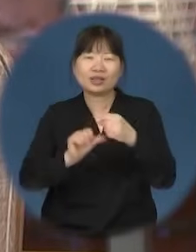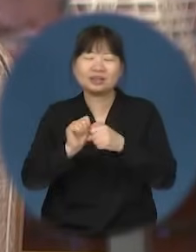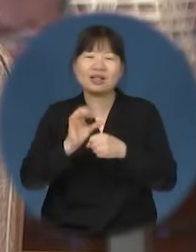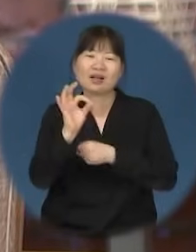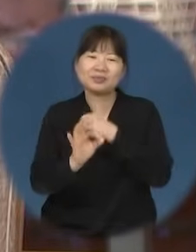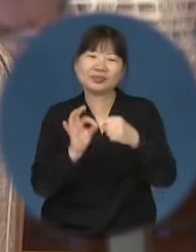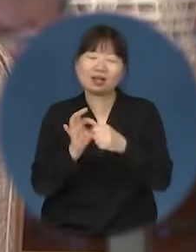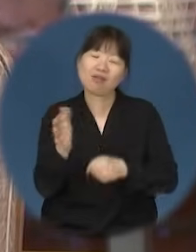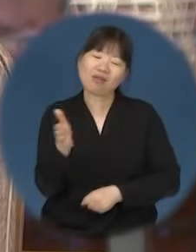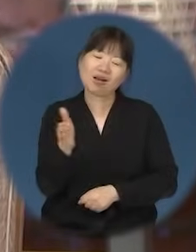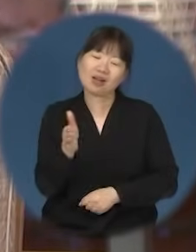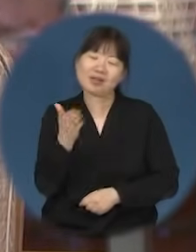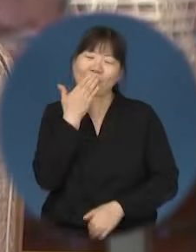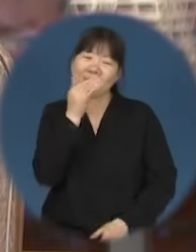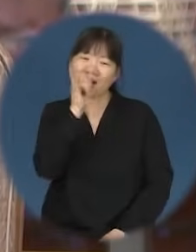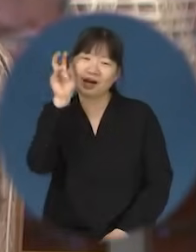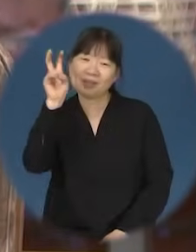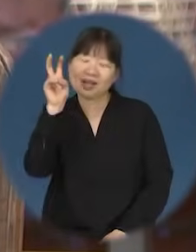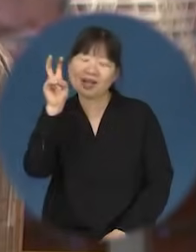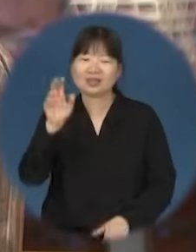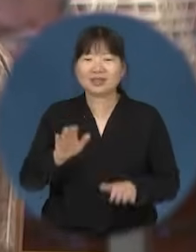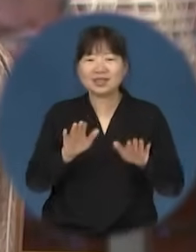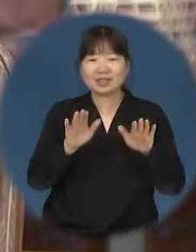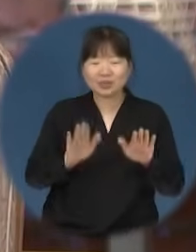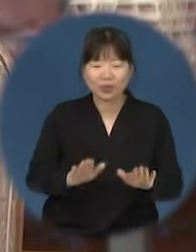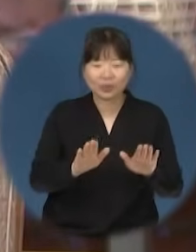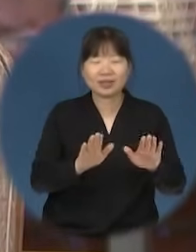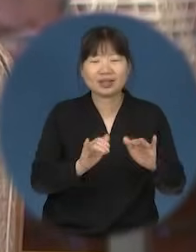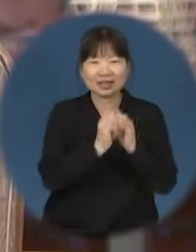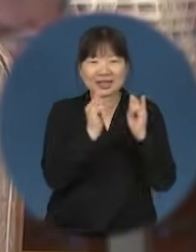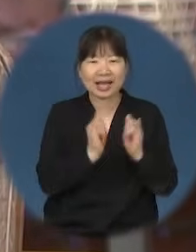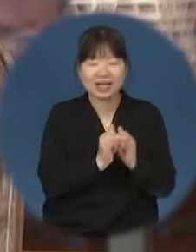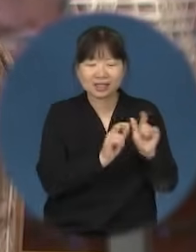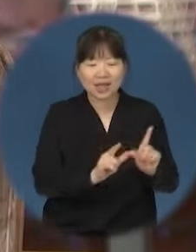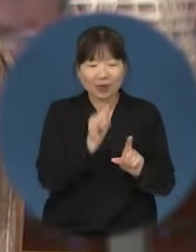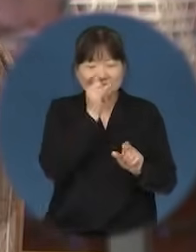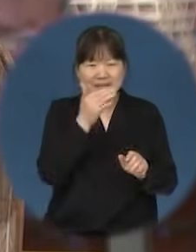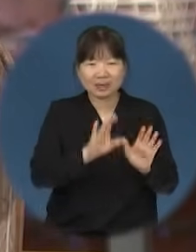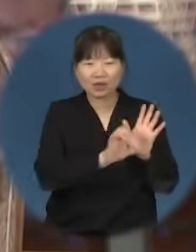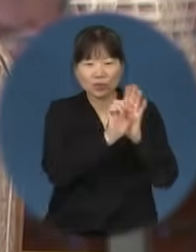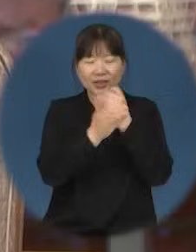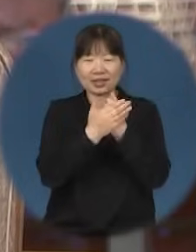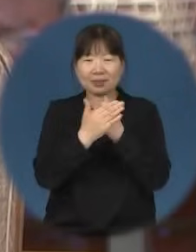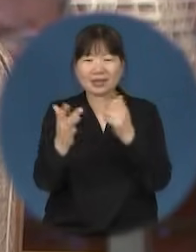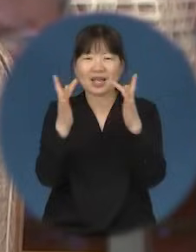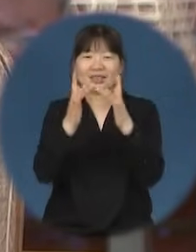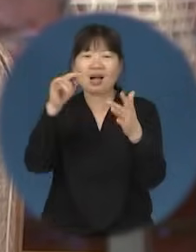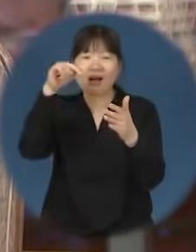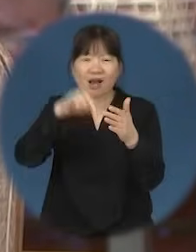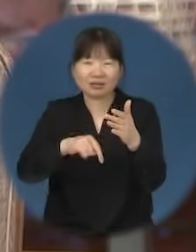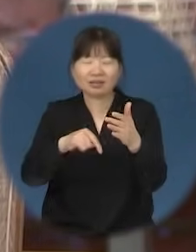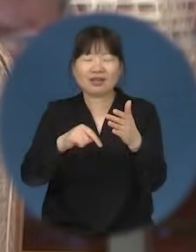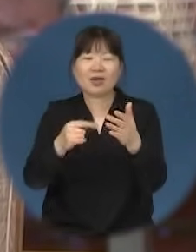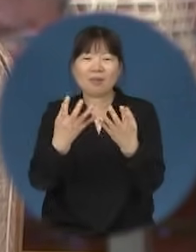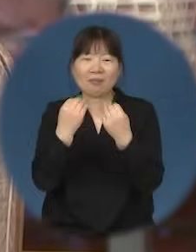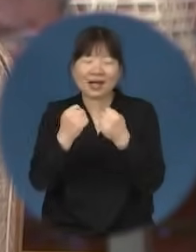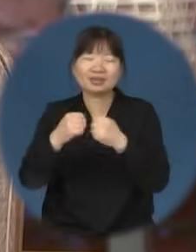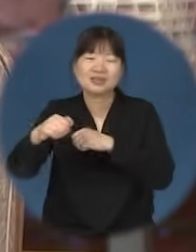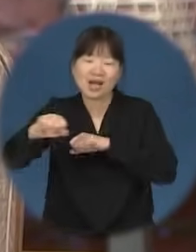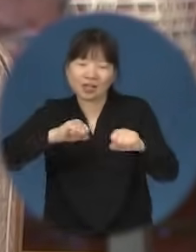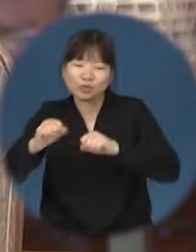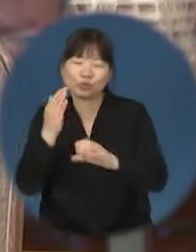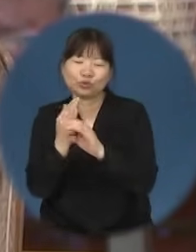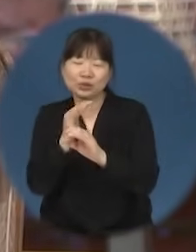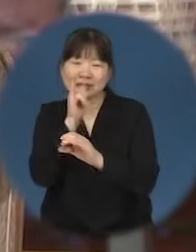같아요. 왜냐하면 우리가 이제 현실 세계에 살고 있지만 이제 코로나로 인해서 가상 세계로 많이 옮겨갔잖아요. 맞아요.